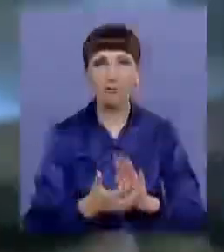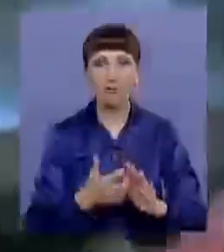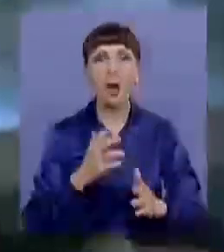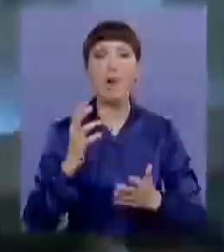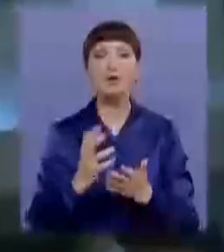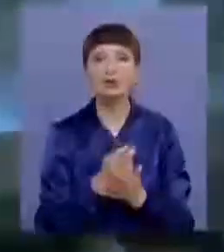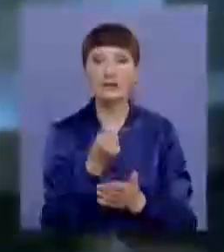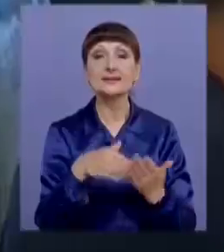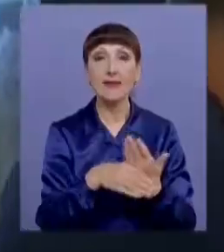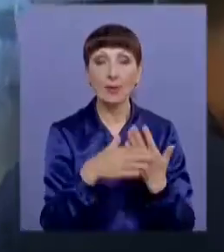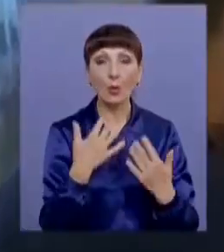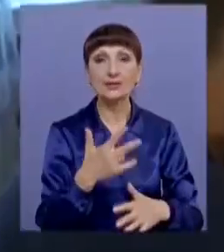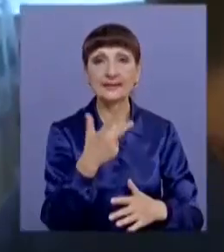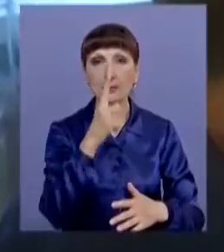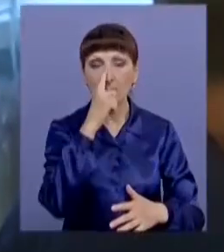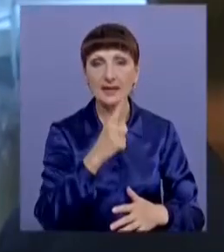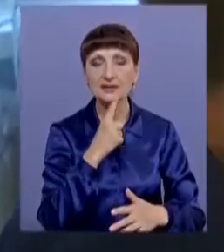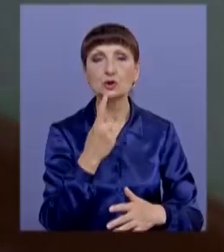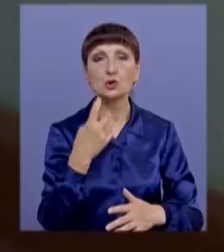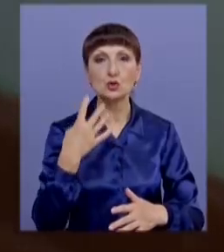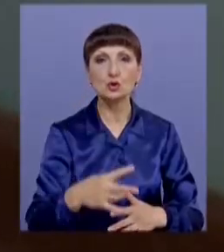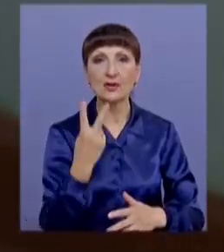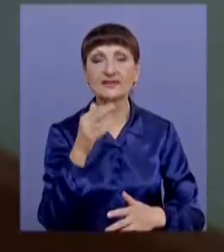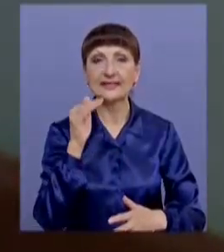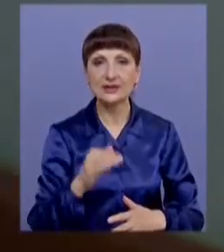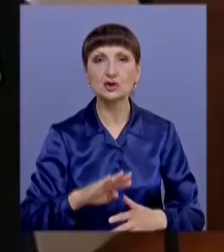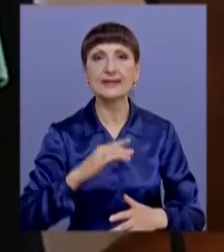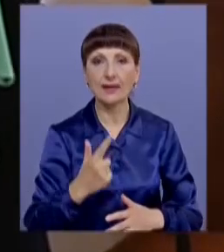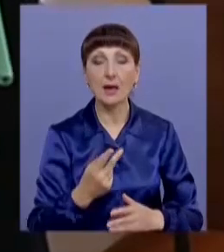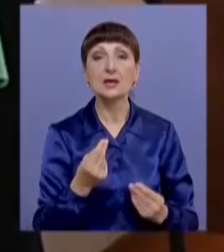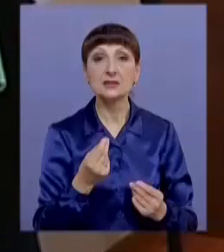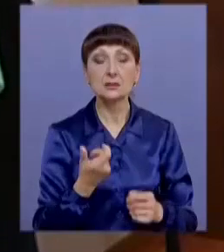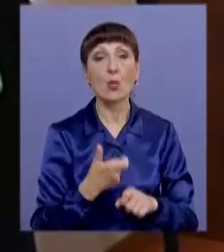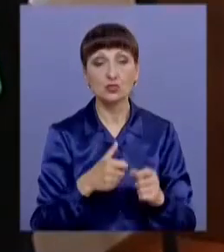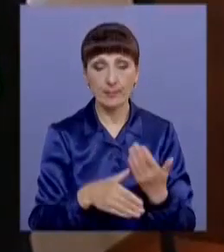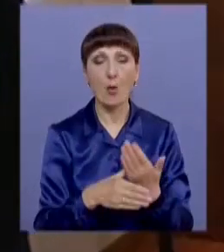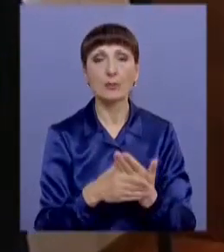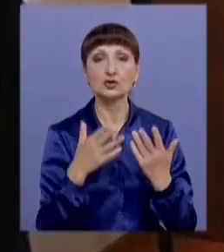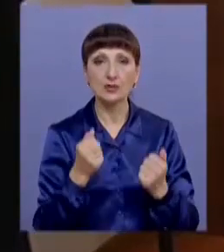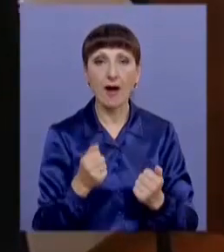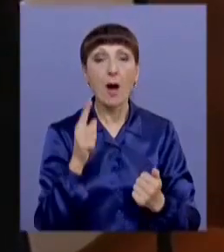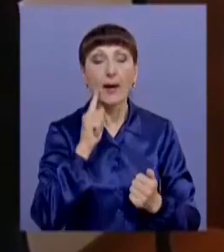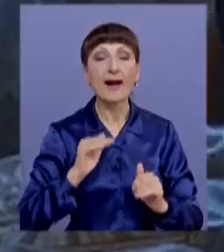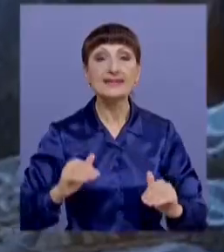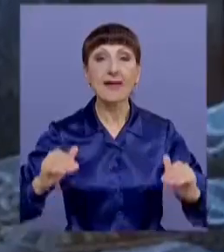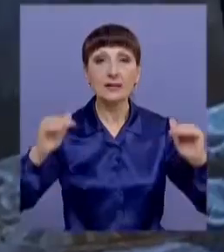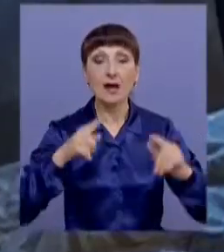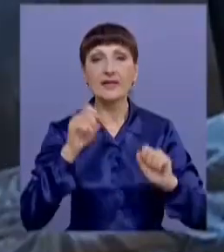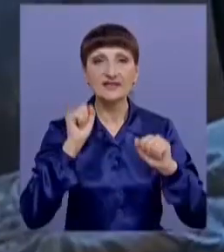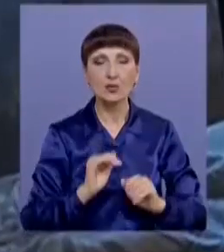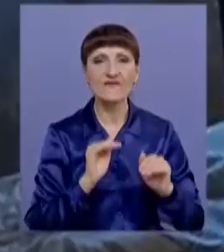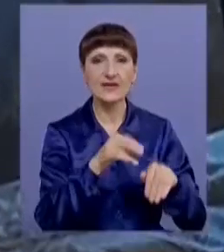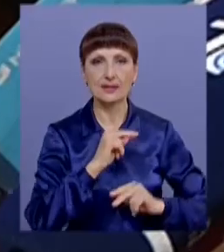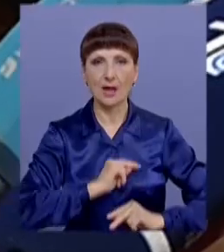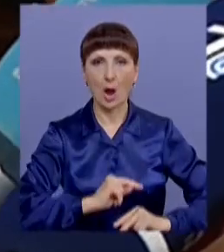Получает АСП Марина уже третий месяц по 142 тысячи тенге. Средства – хорошее подспорье, пока подрастут дети, и она сможет выйти